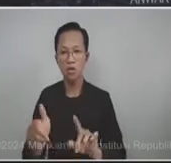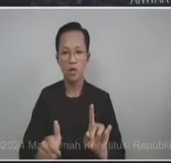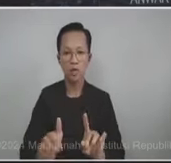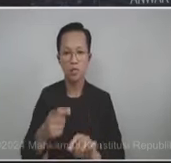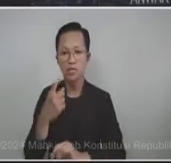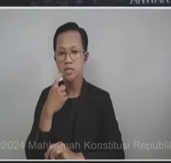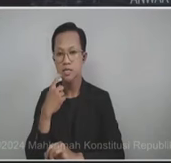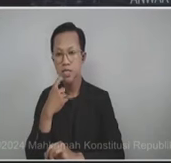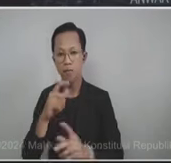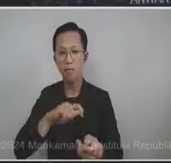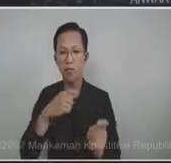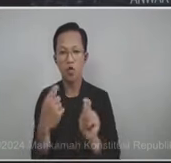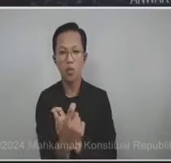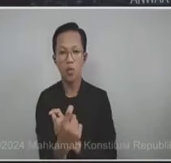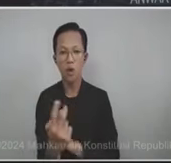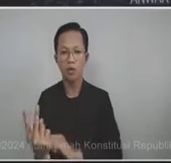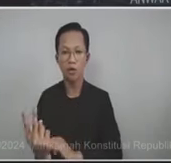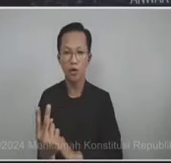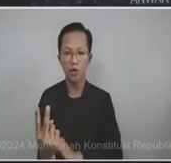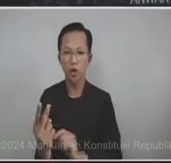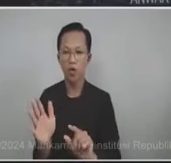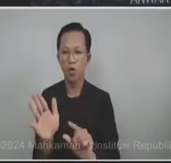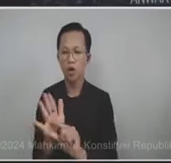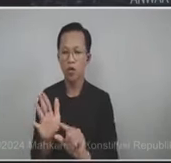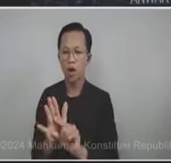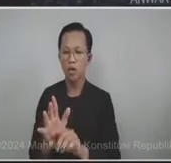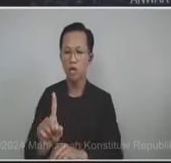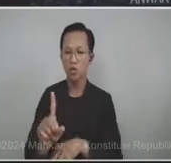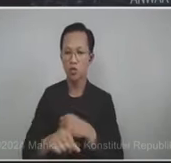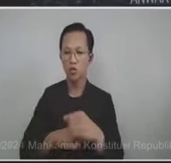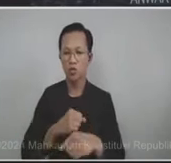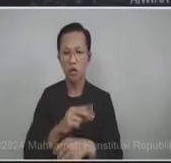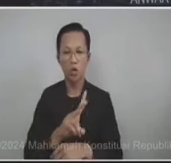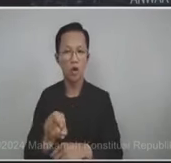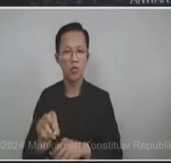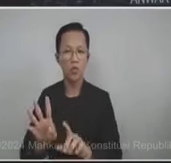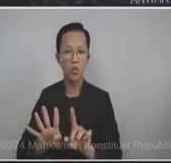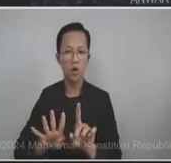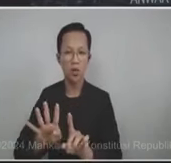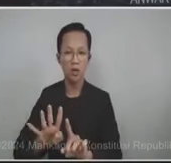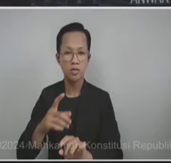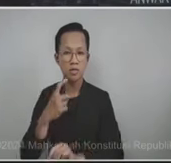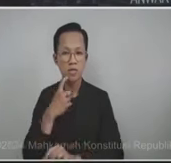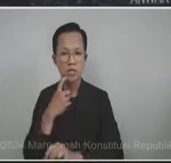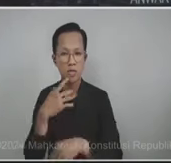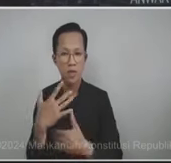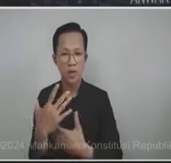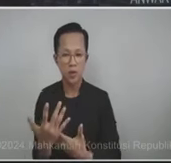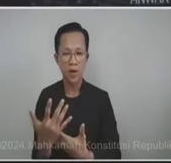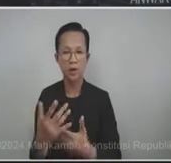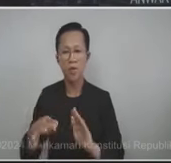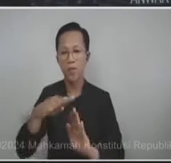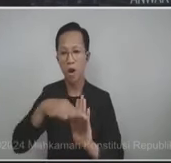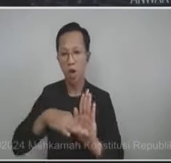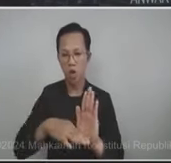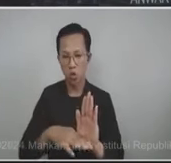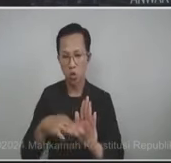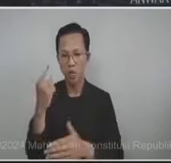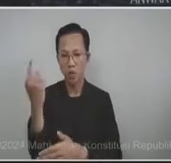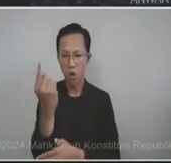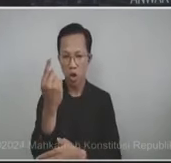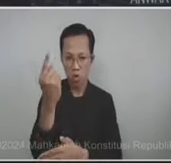tentang perubahan kedua atas undang-undang Nomor 1 Tahun 2014 tentang penetapan